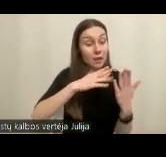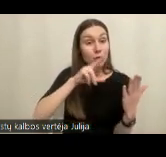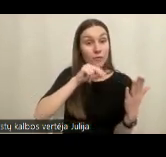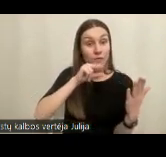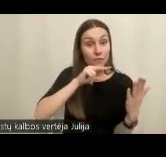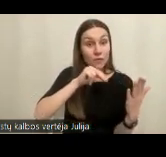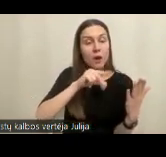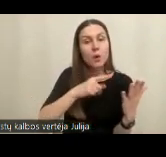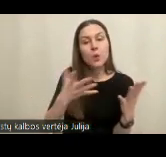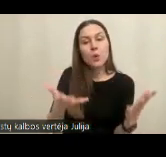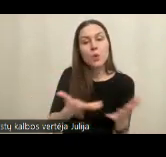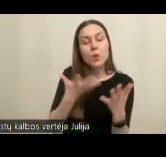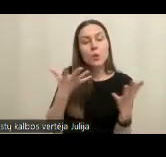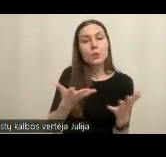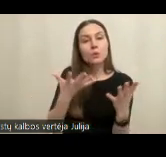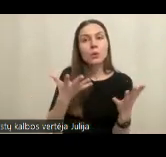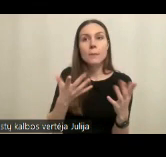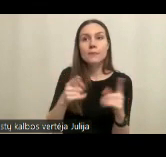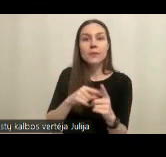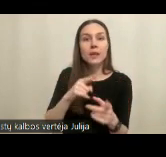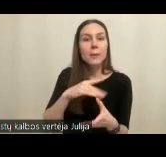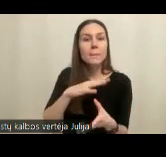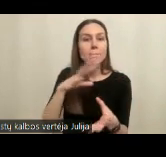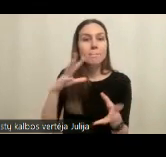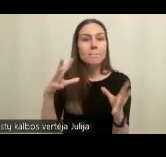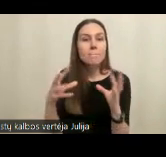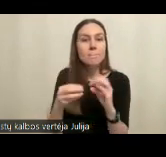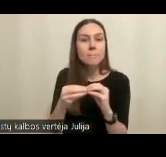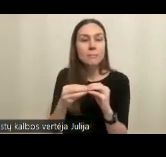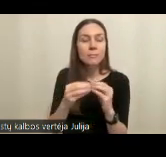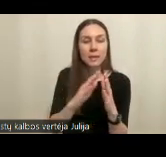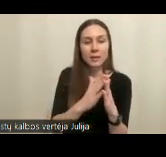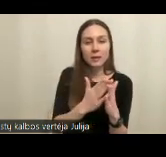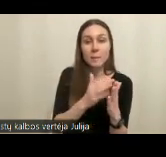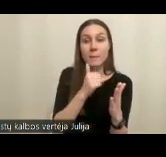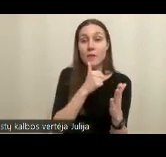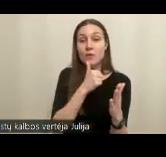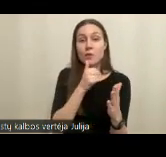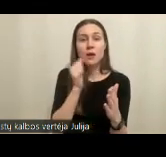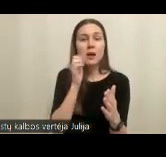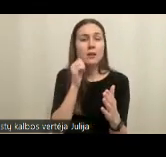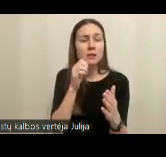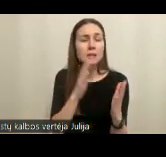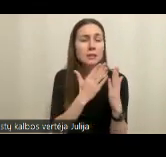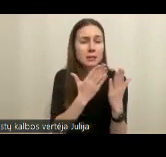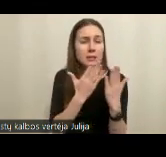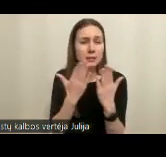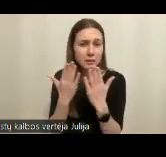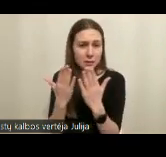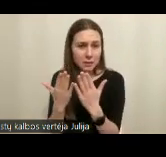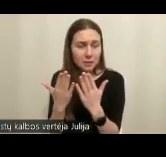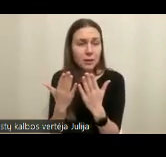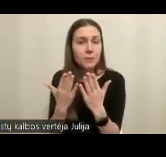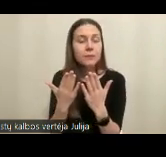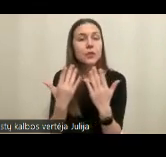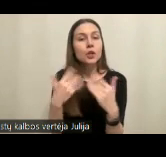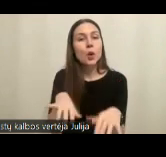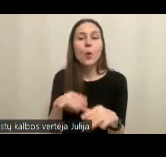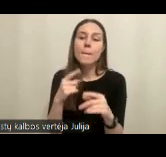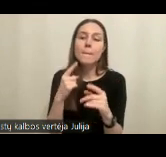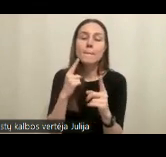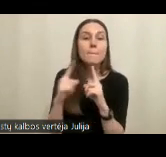ugdome tas vadinamasias bendrasias knygas. Jeigu jūs skaitysite klasę kiekvieną dieną, jūs sukursite pokalbius,